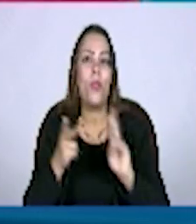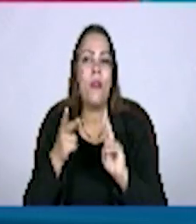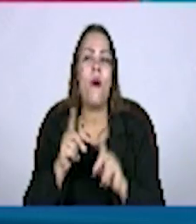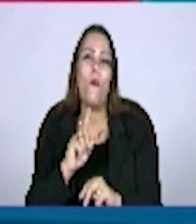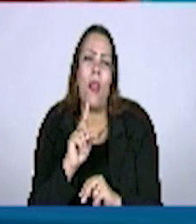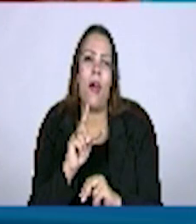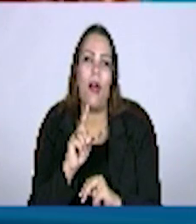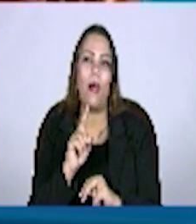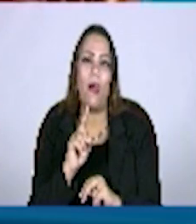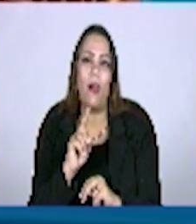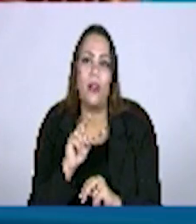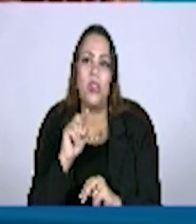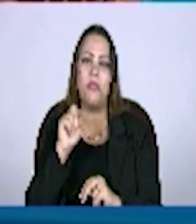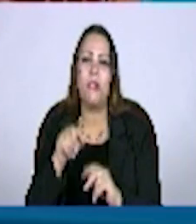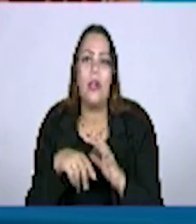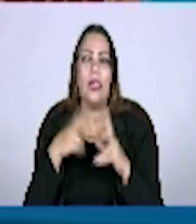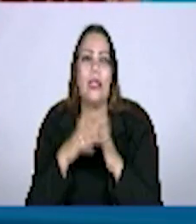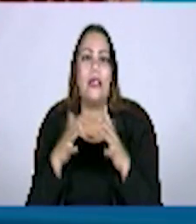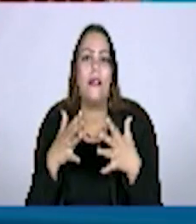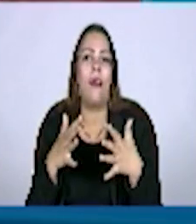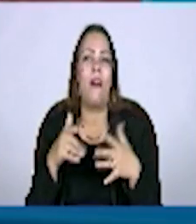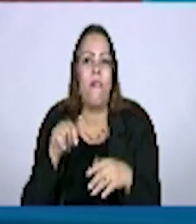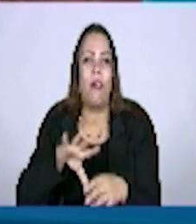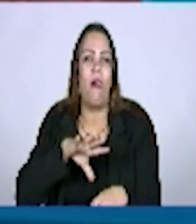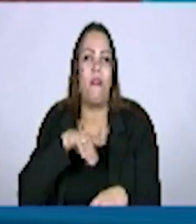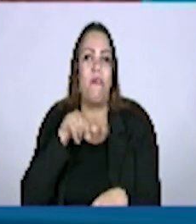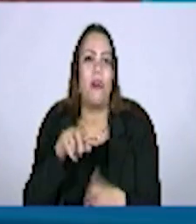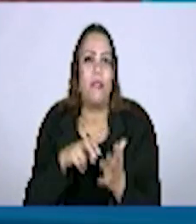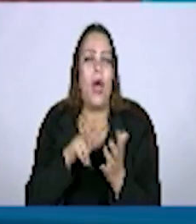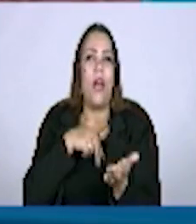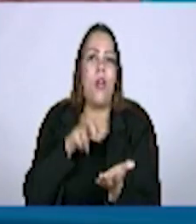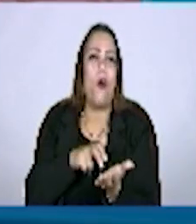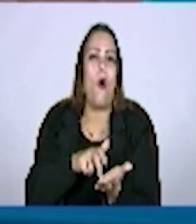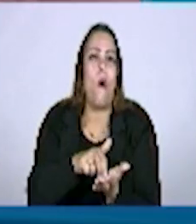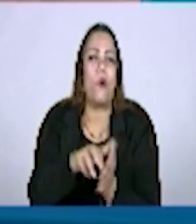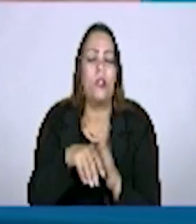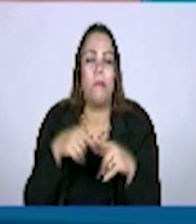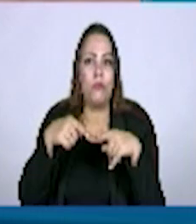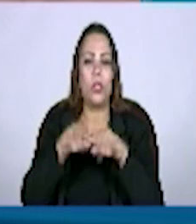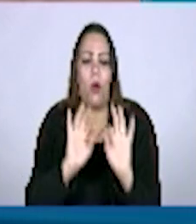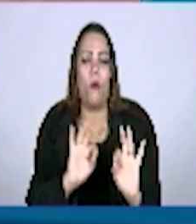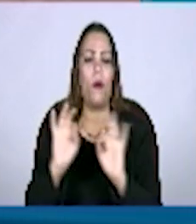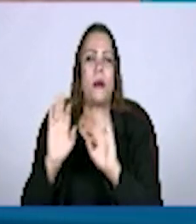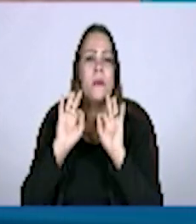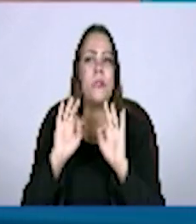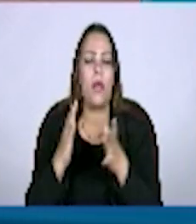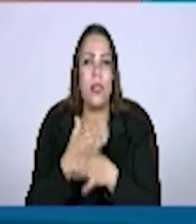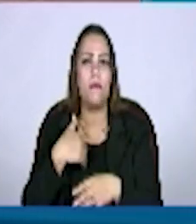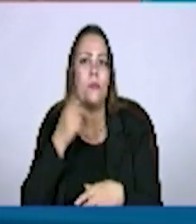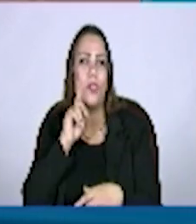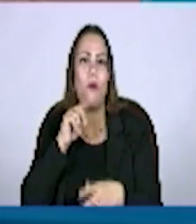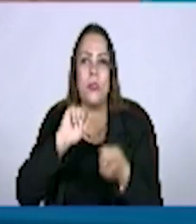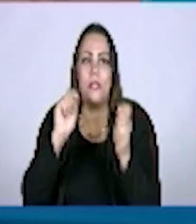ولا لدينا الايادي المرتعشه والخوف والرغبه في السير على النسق المرسوم وعدم الرغبه في